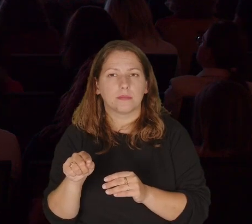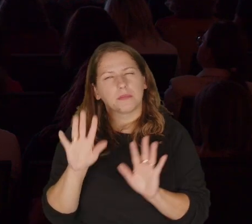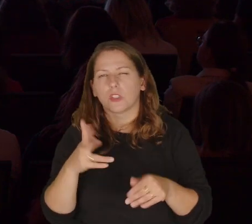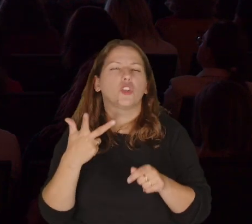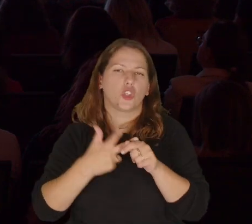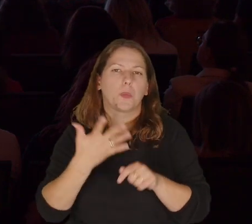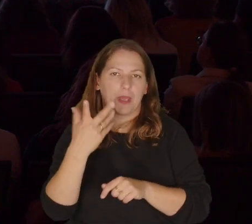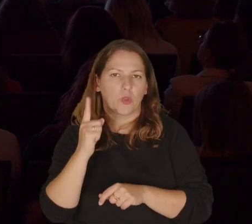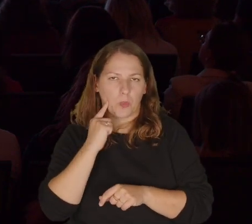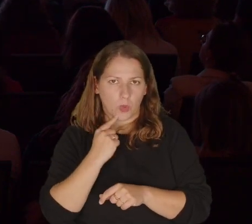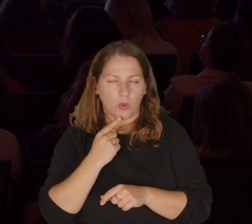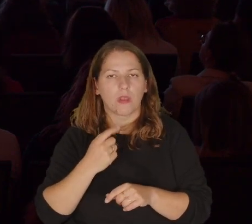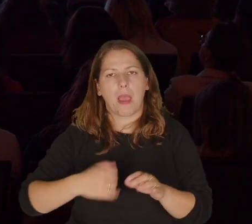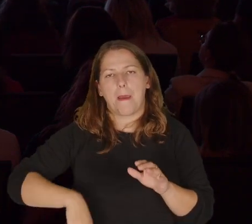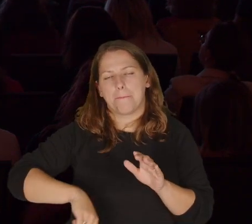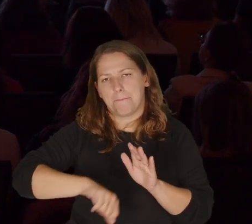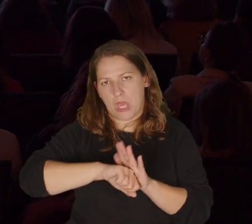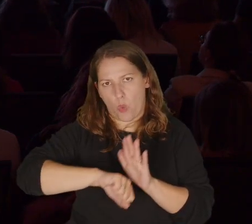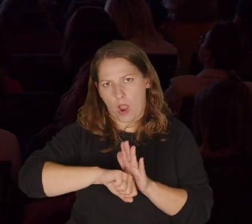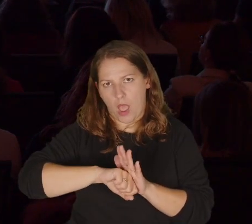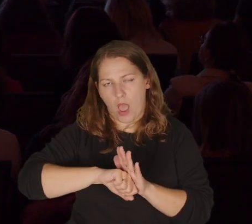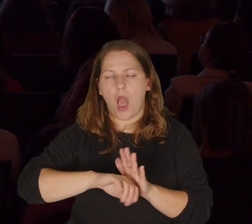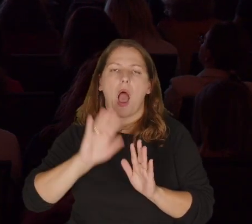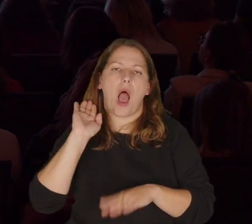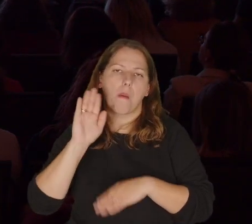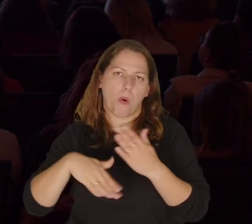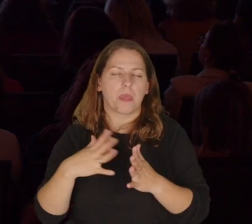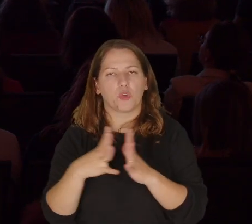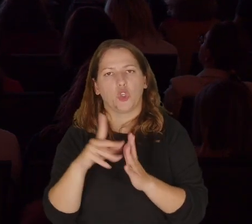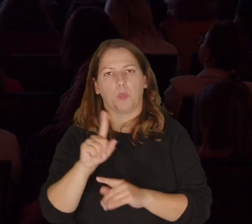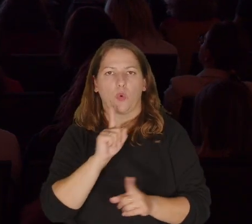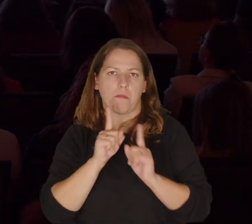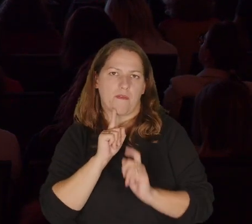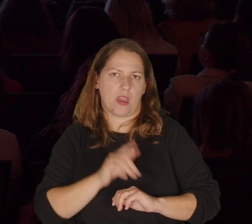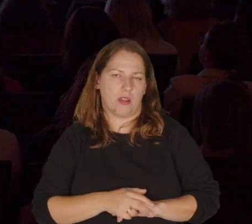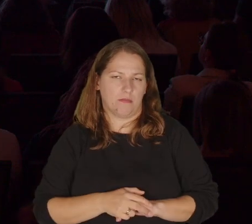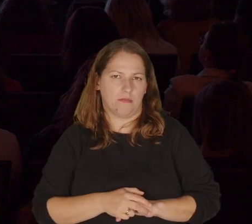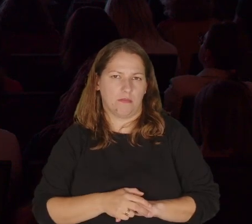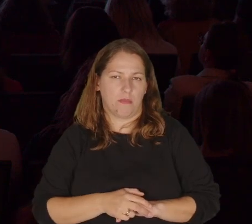35 minut z tym chłopcem grała w piłkę, a potem przez 10 minut rozmawiali. Albo